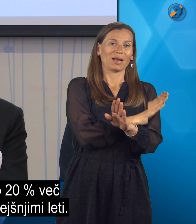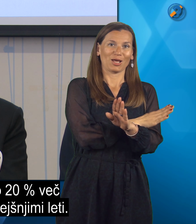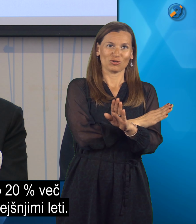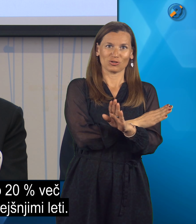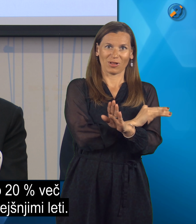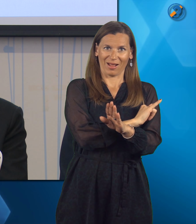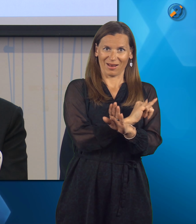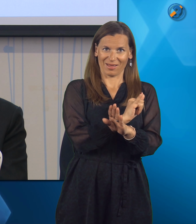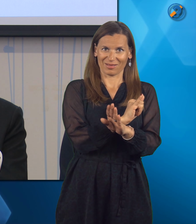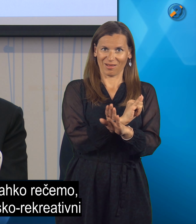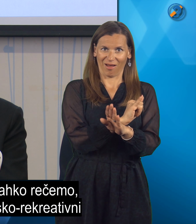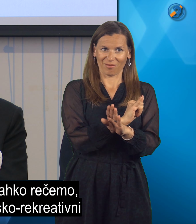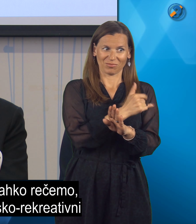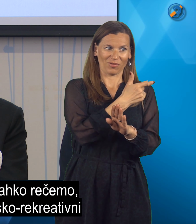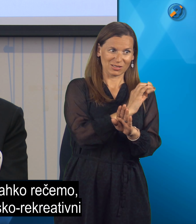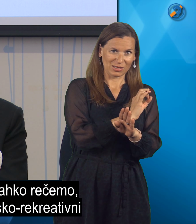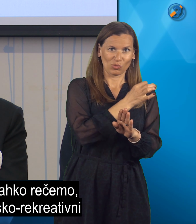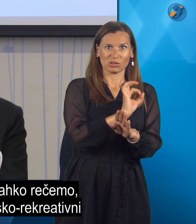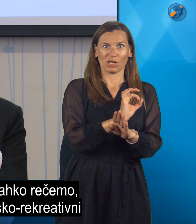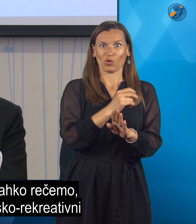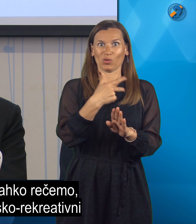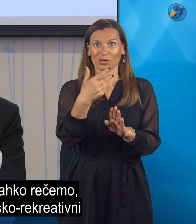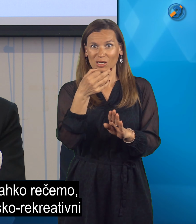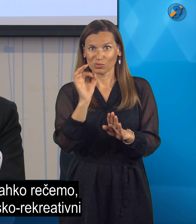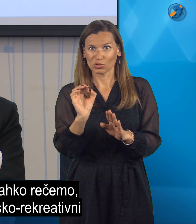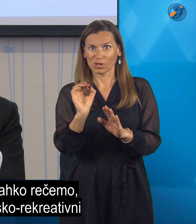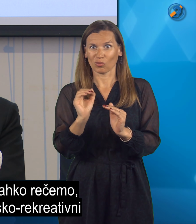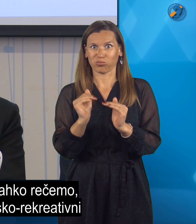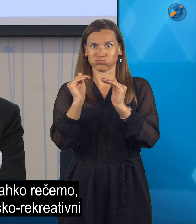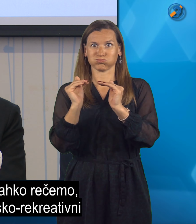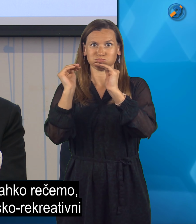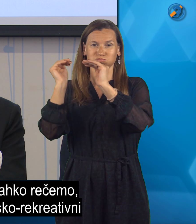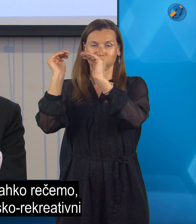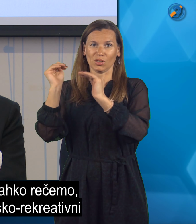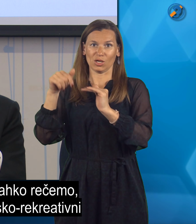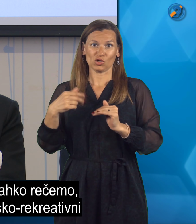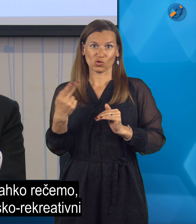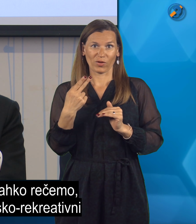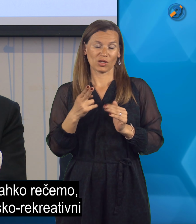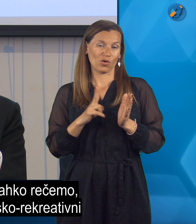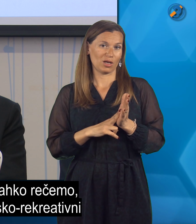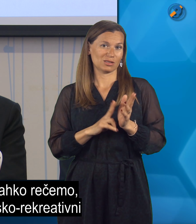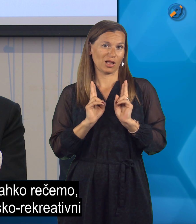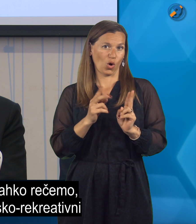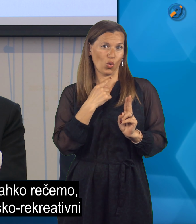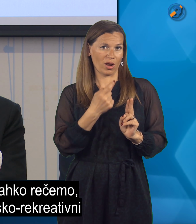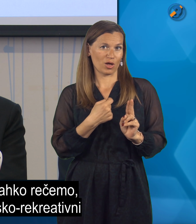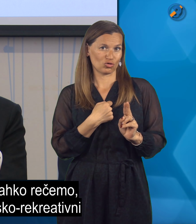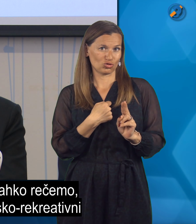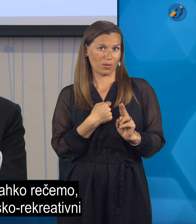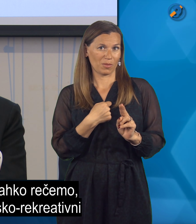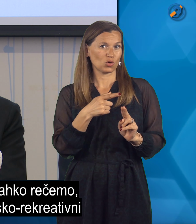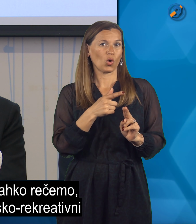leti. Tako da zdaj za Slovenijo res lahko rečemo, da je ne